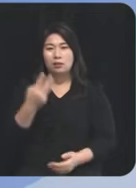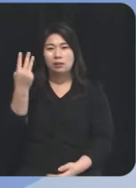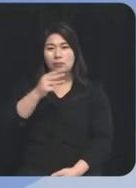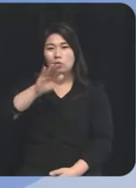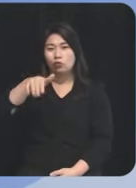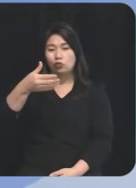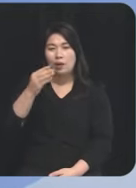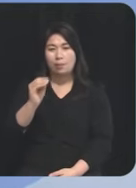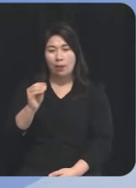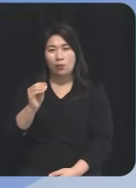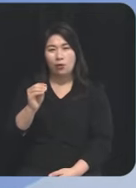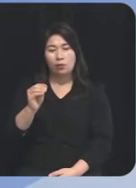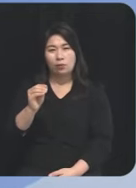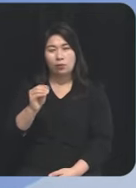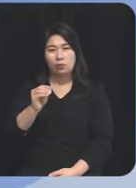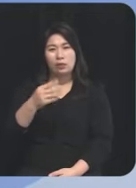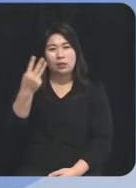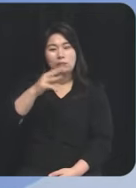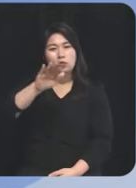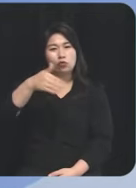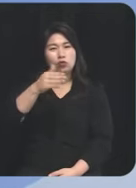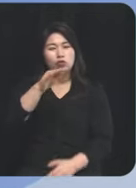3,900만 원 미만인 근로자들에게